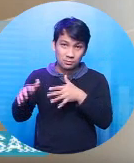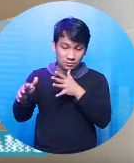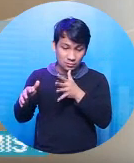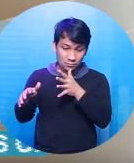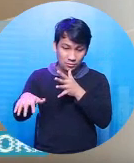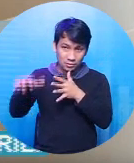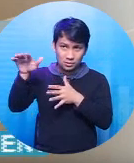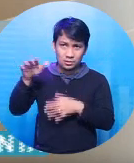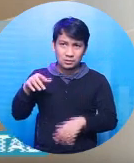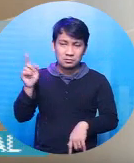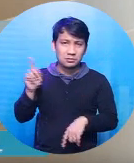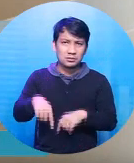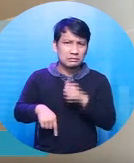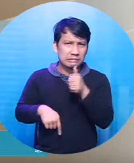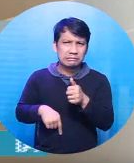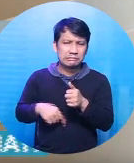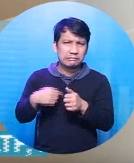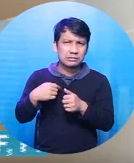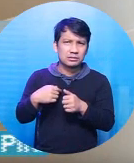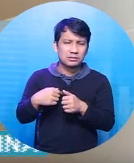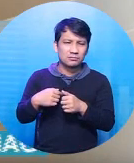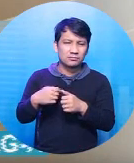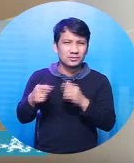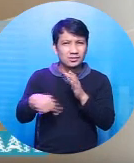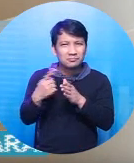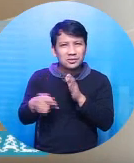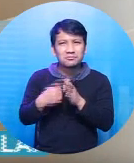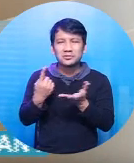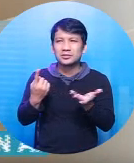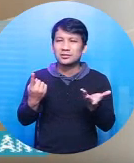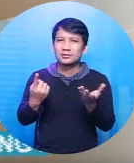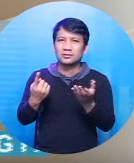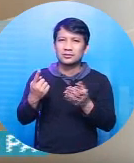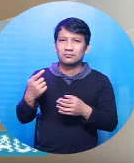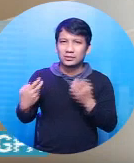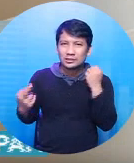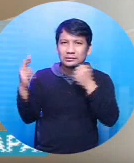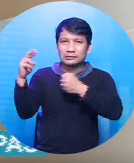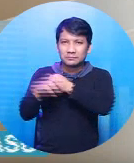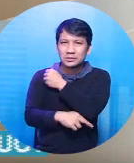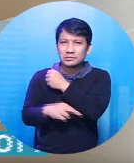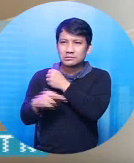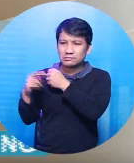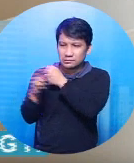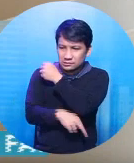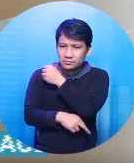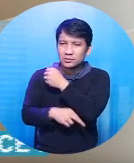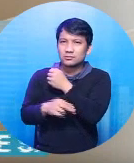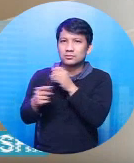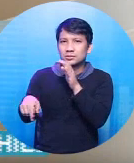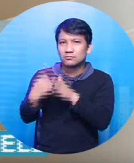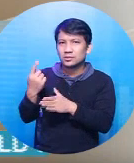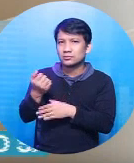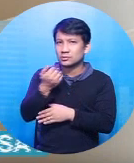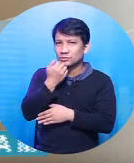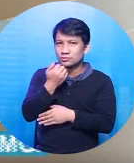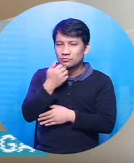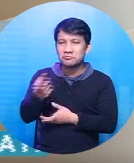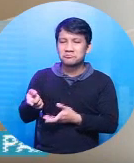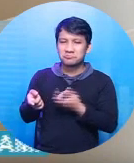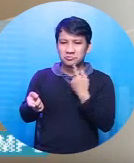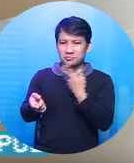niya. Sometimes kasi nagiging subconscious natin na gumante, kailangan gumawa ng something na mali. And